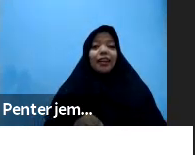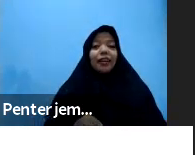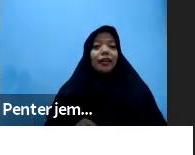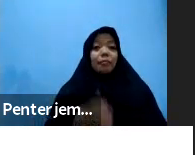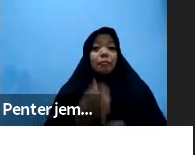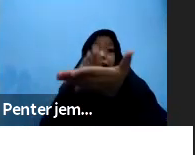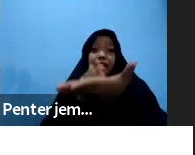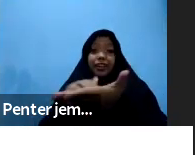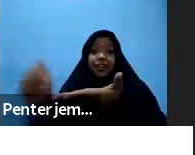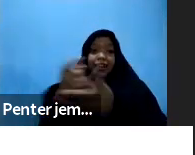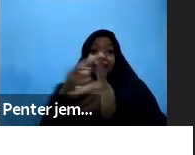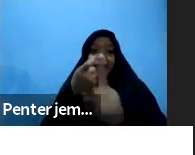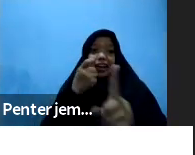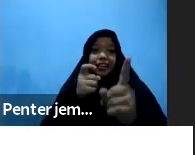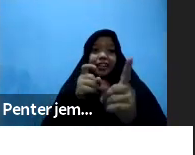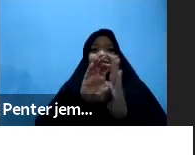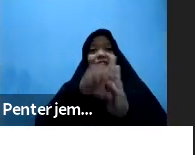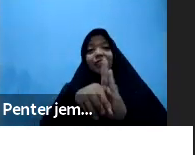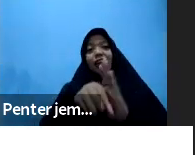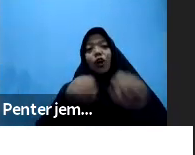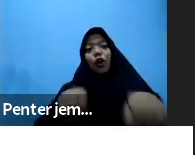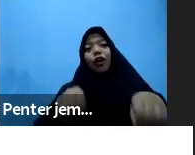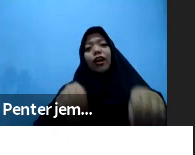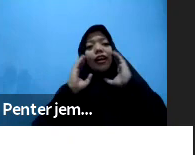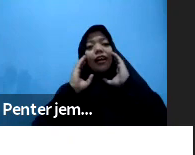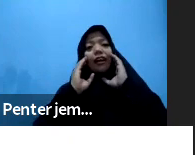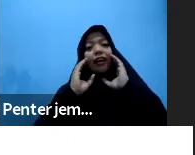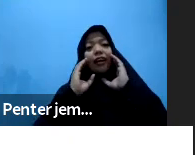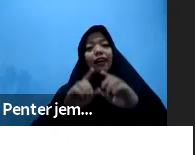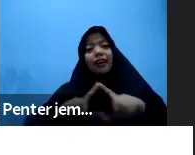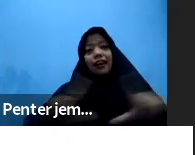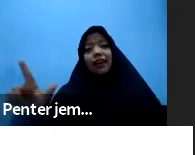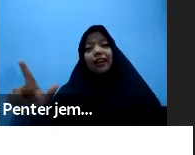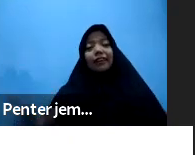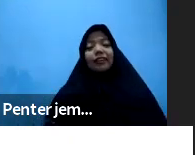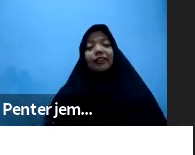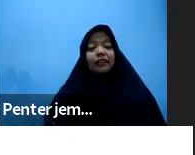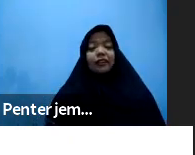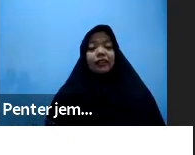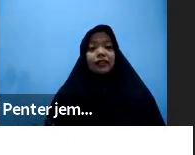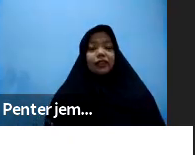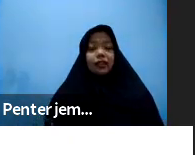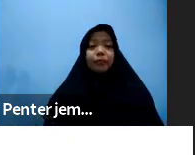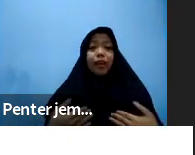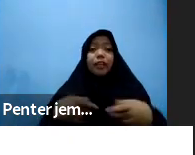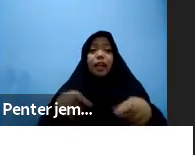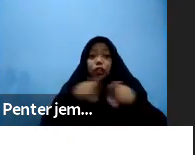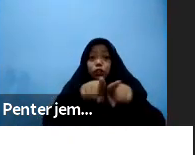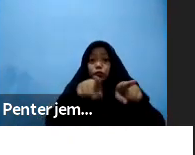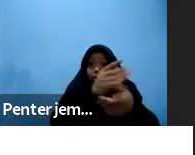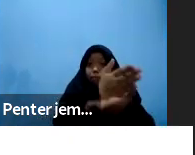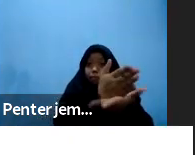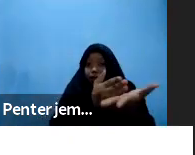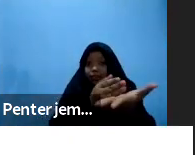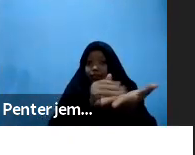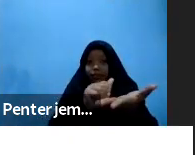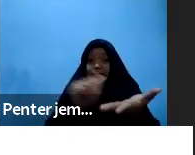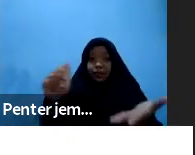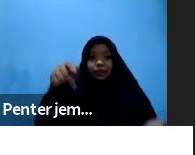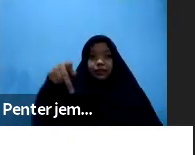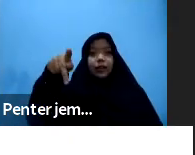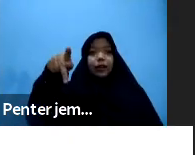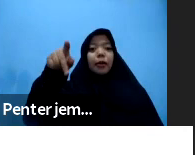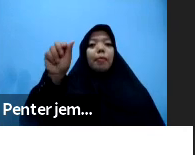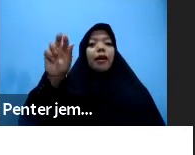terkait dengan Parenting Parenting ini otomatis ada-ada psikologi yang terlibat ini bisa didengarkan juga